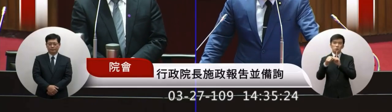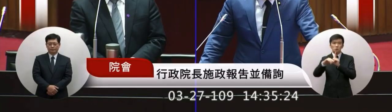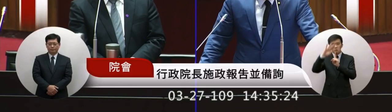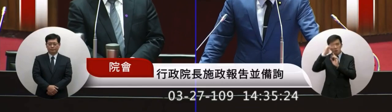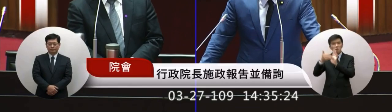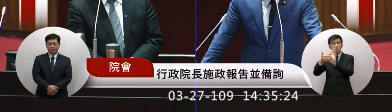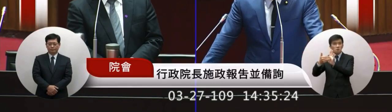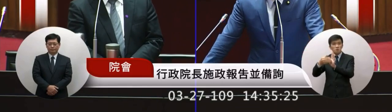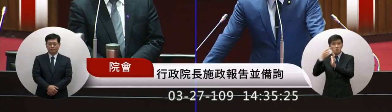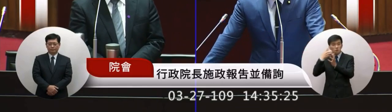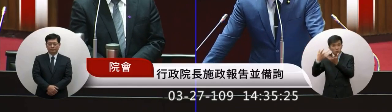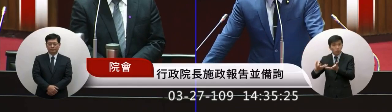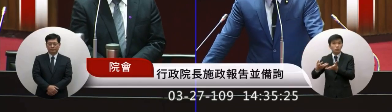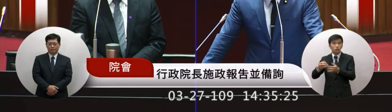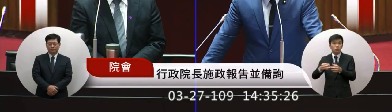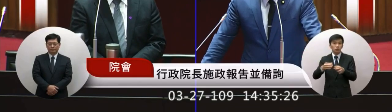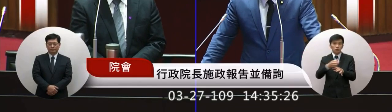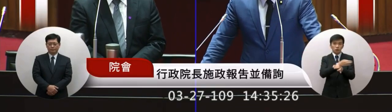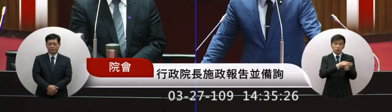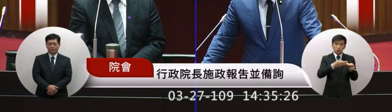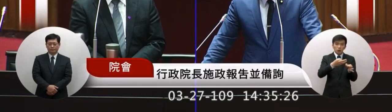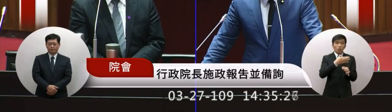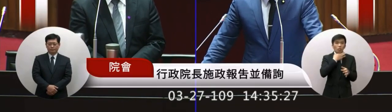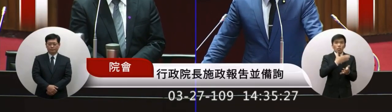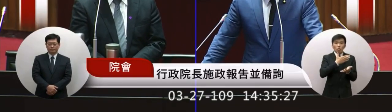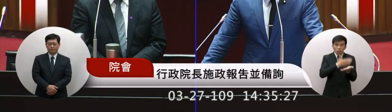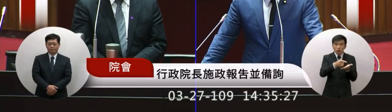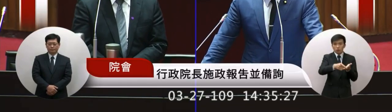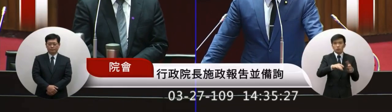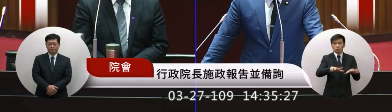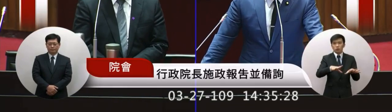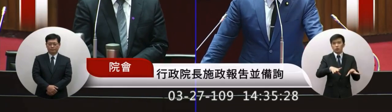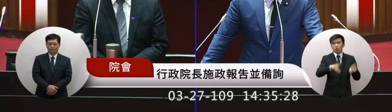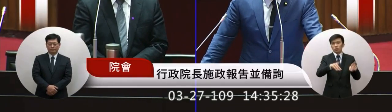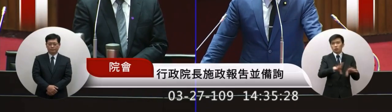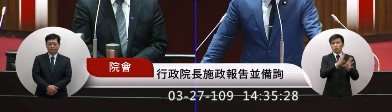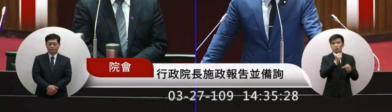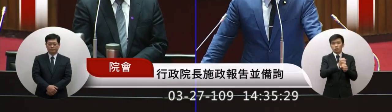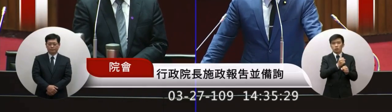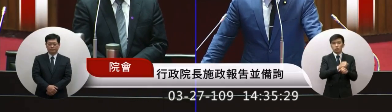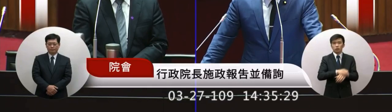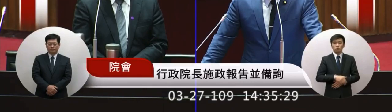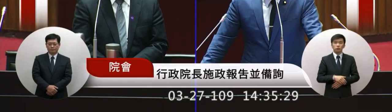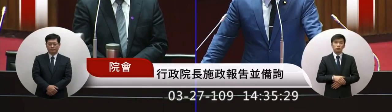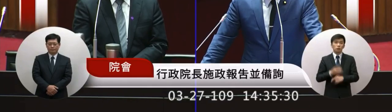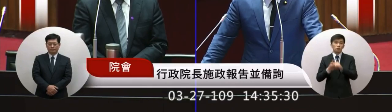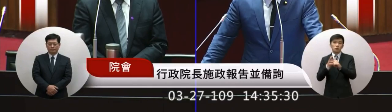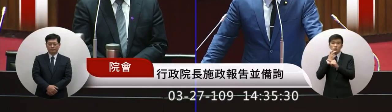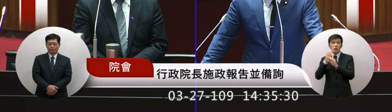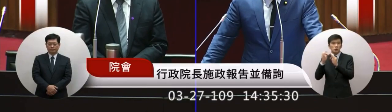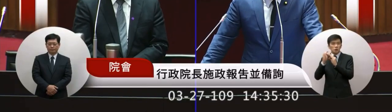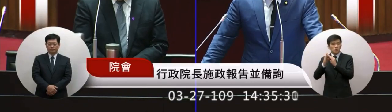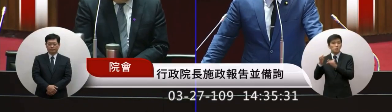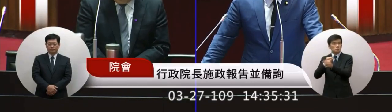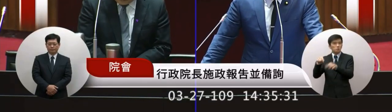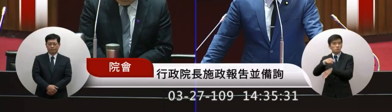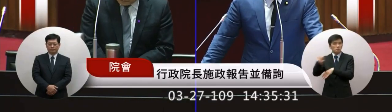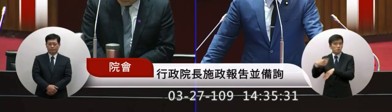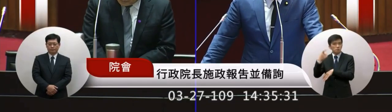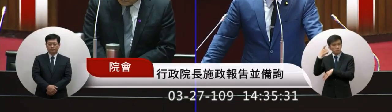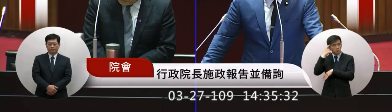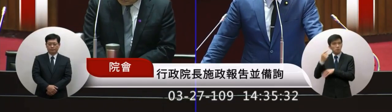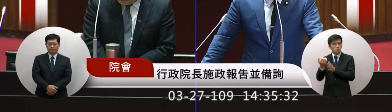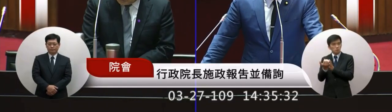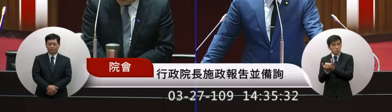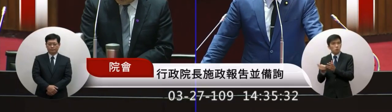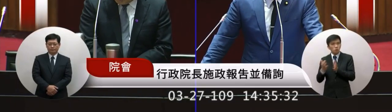的阶段，纾困才刚刚开始。那包括对央行、金管会、金融界，其实都要做一个极限压力的测试，来预拟